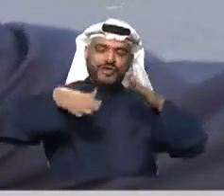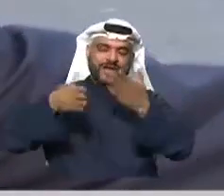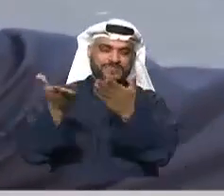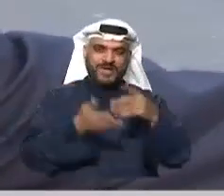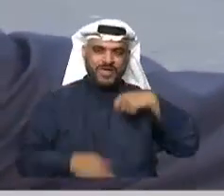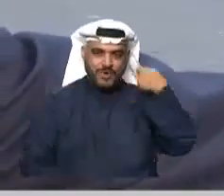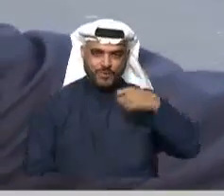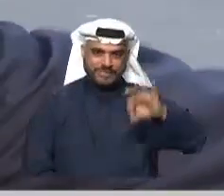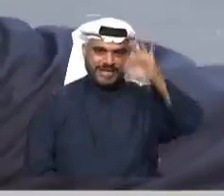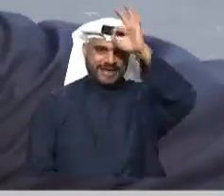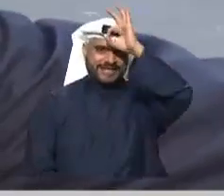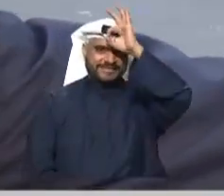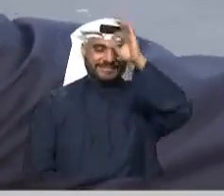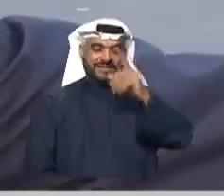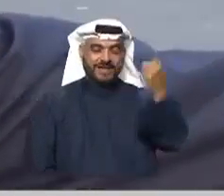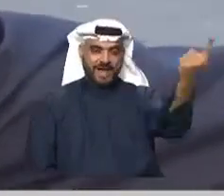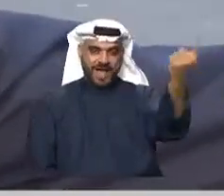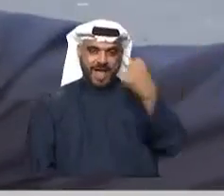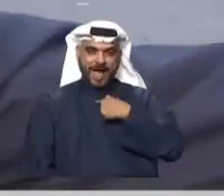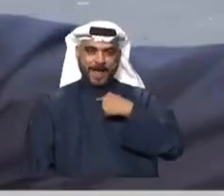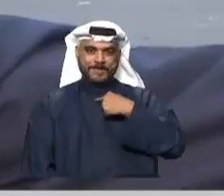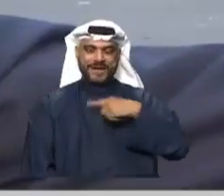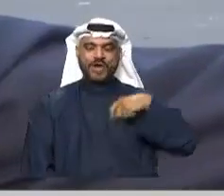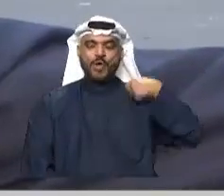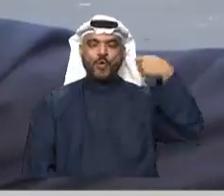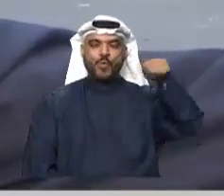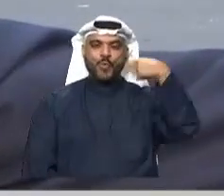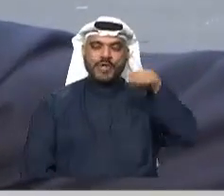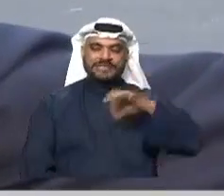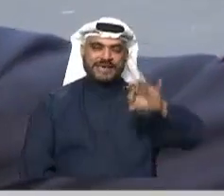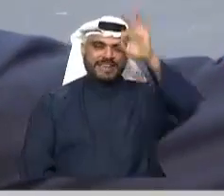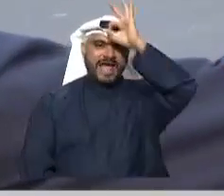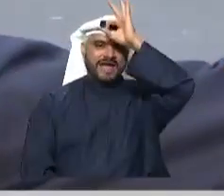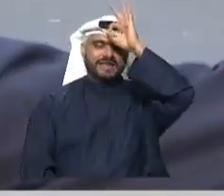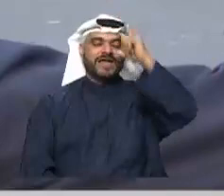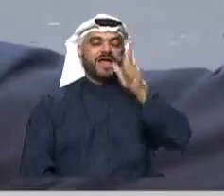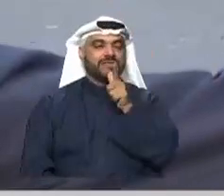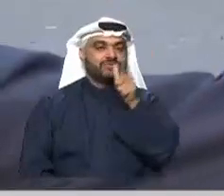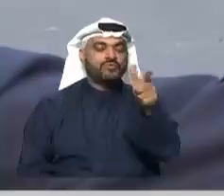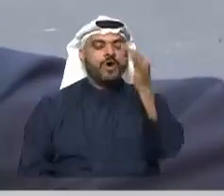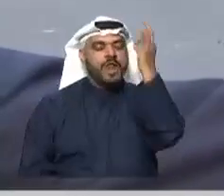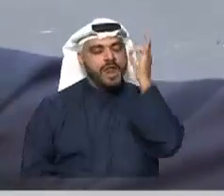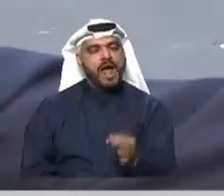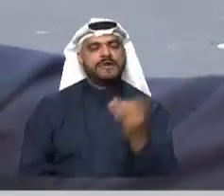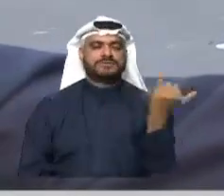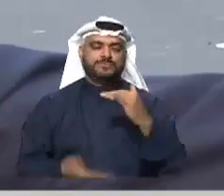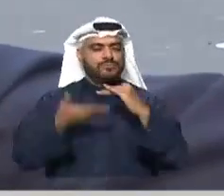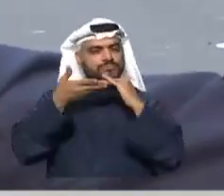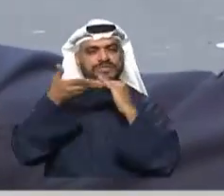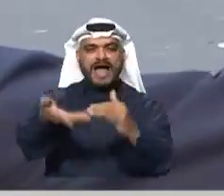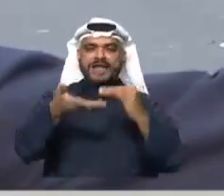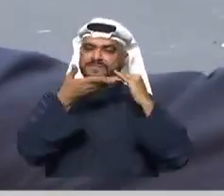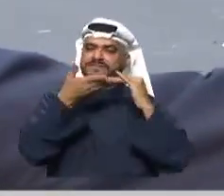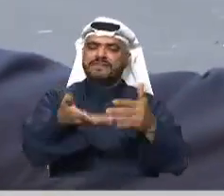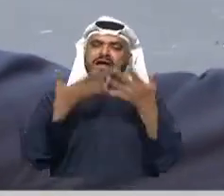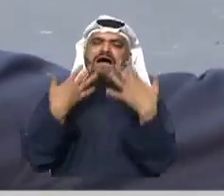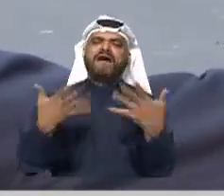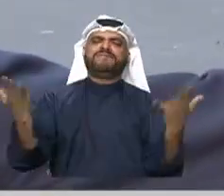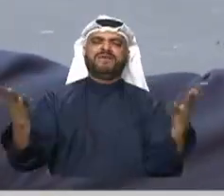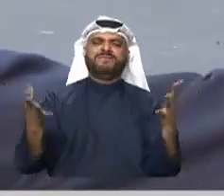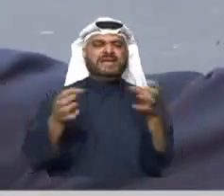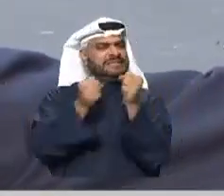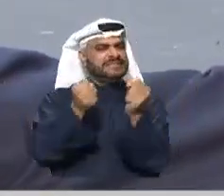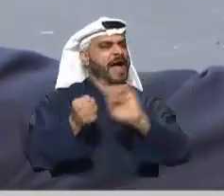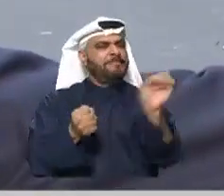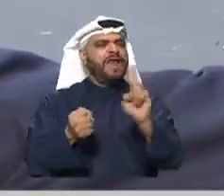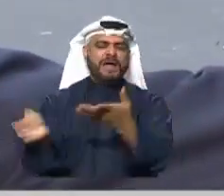حسب توجيهات سيدي معالي النائب الأول ورئيس مجلس الوزراء وزير الداخلية والدفاع بالإنابة بتسهيل كافة